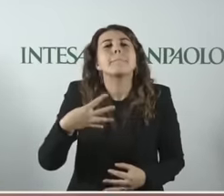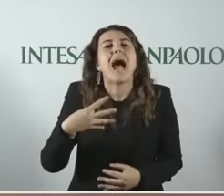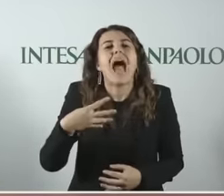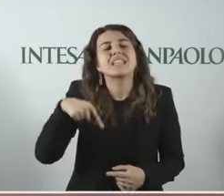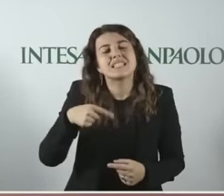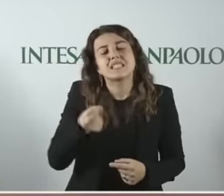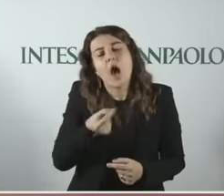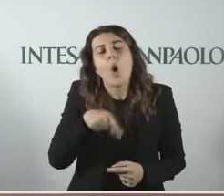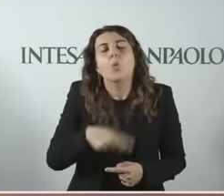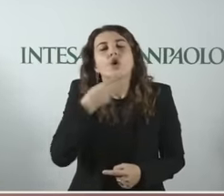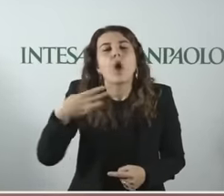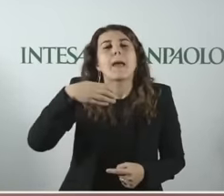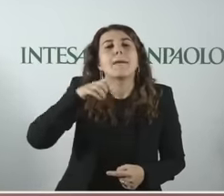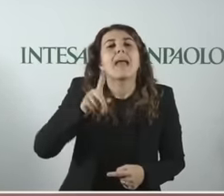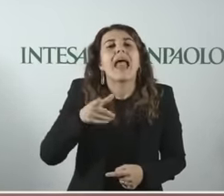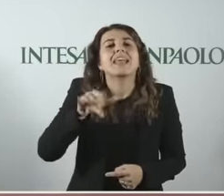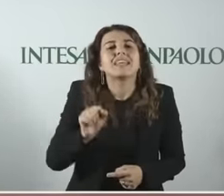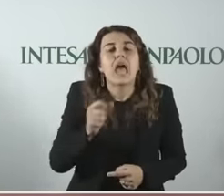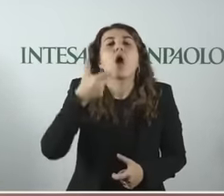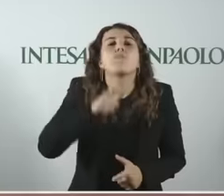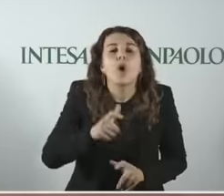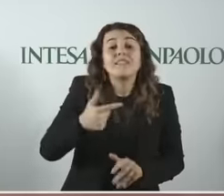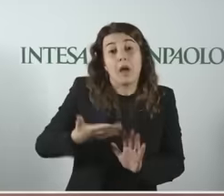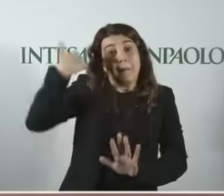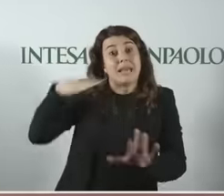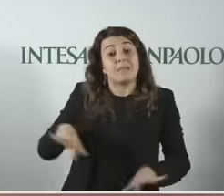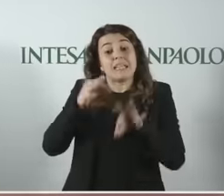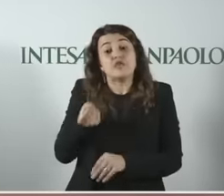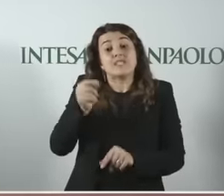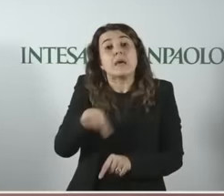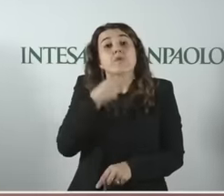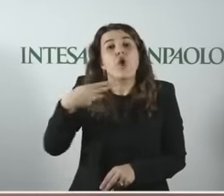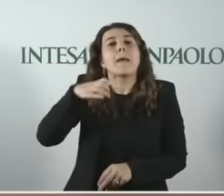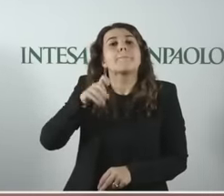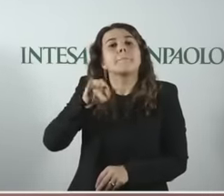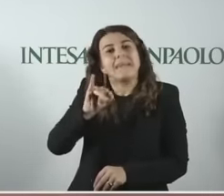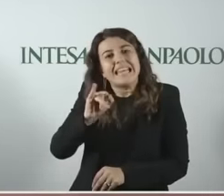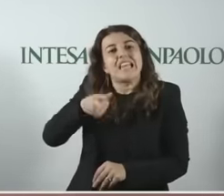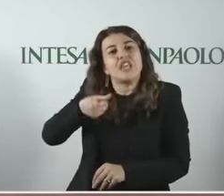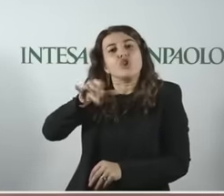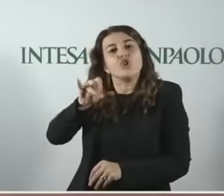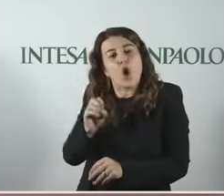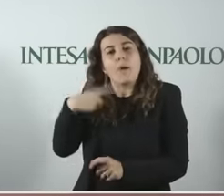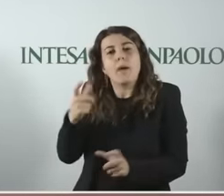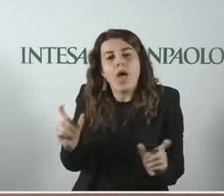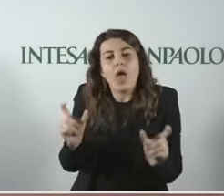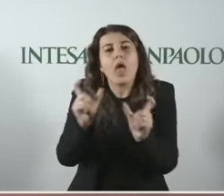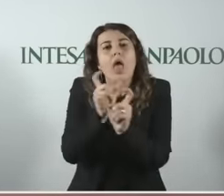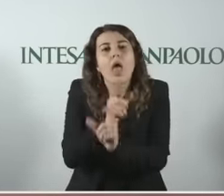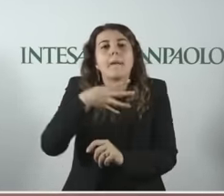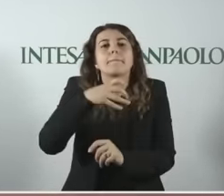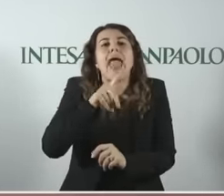Melia non è una parola che hanno inventato Allora prima indicava il miglio Ovviamente la Melia e poi è passato a indicare